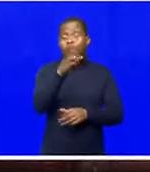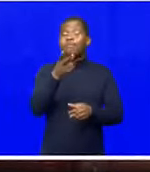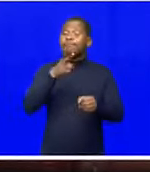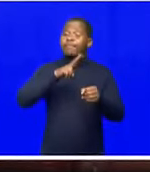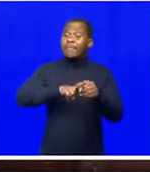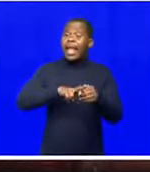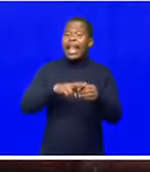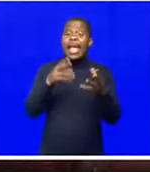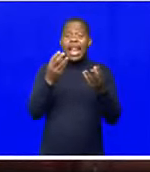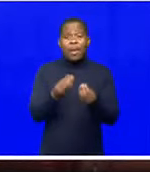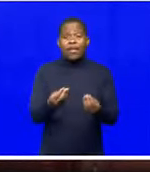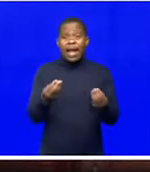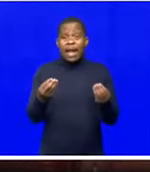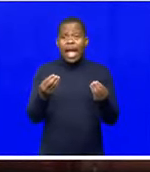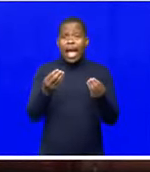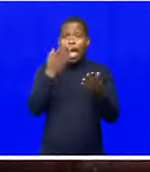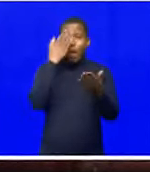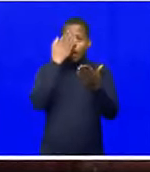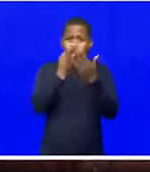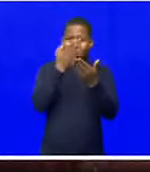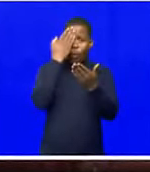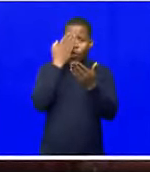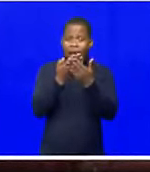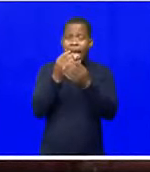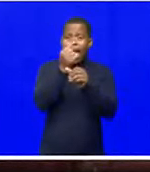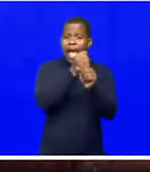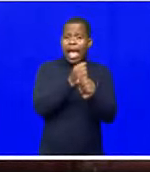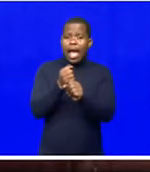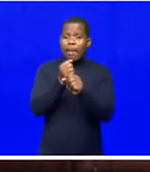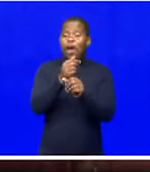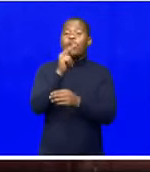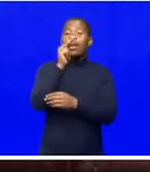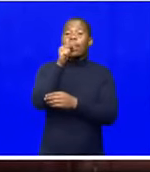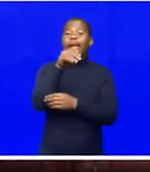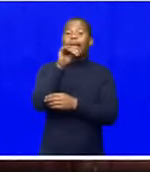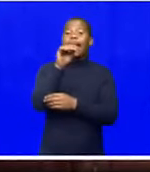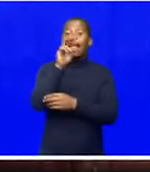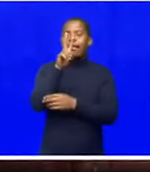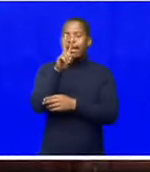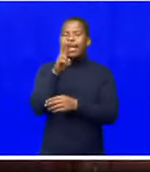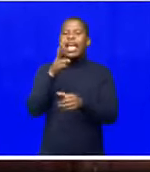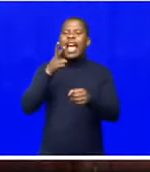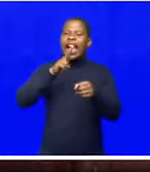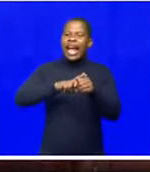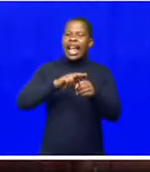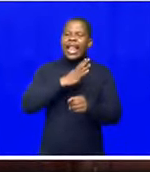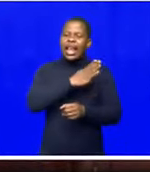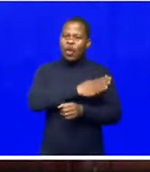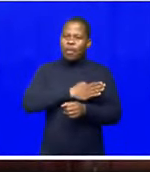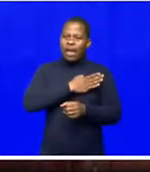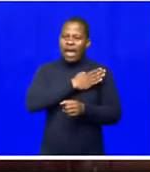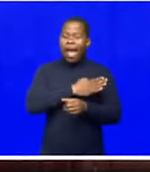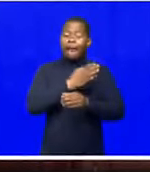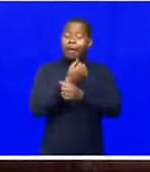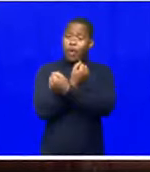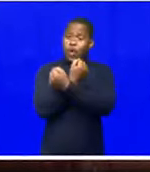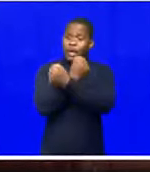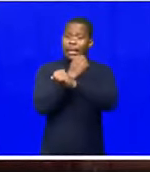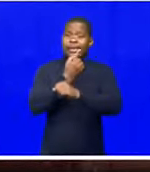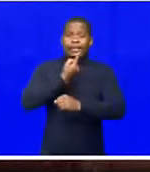Bangenele vele lapha etikolweni kubuyisa similo lesingiso nekuthi bativikele